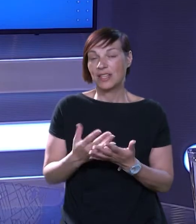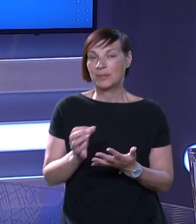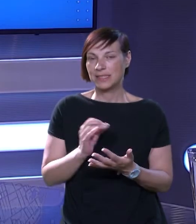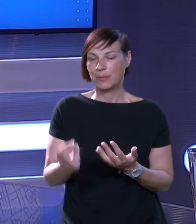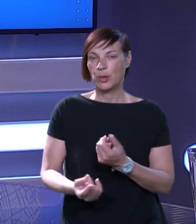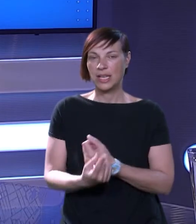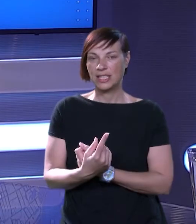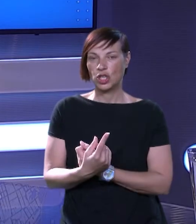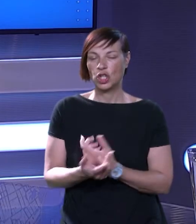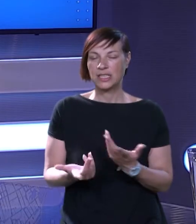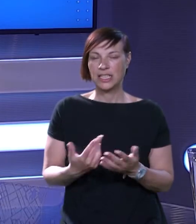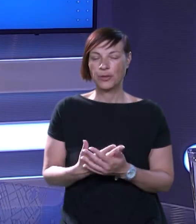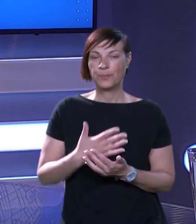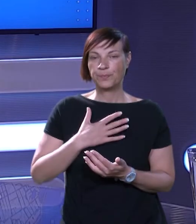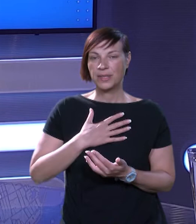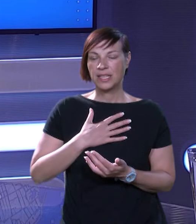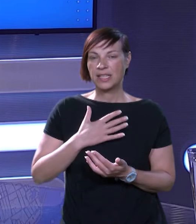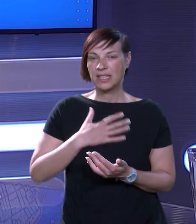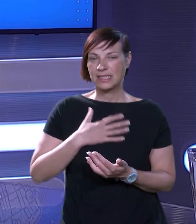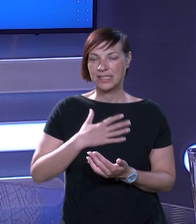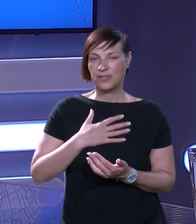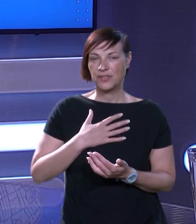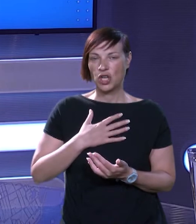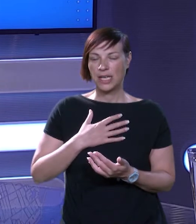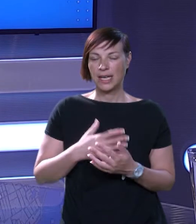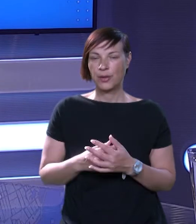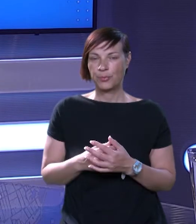ipak bolje desilo. Ja sam jako, jako voljela